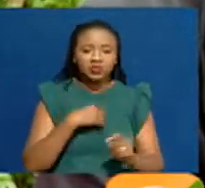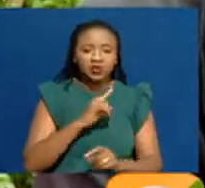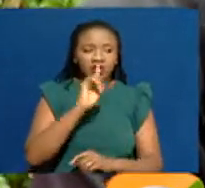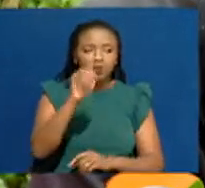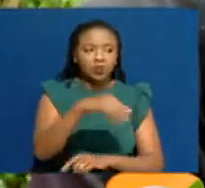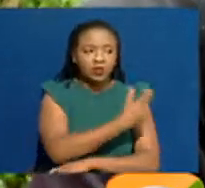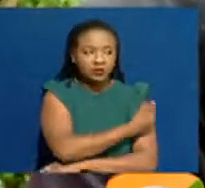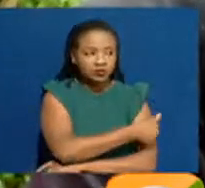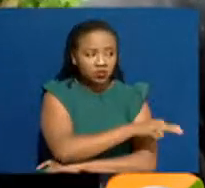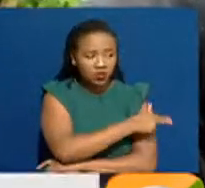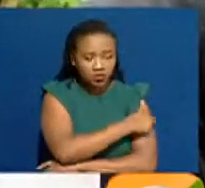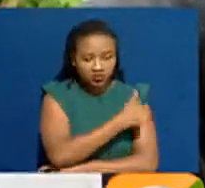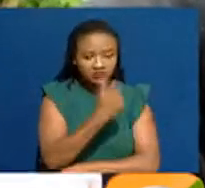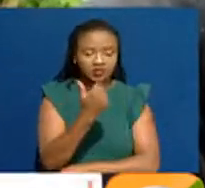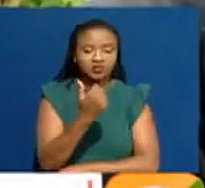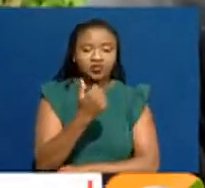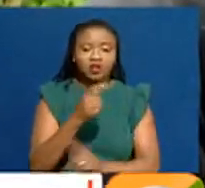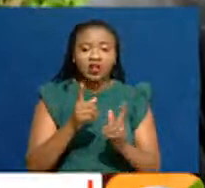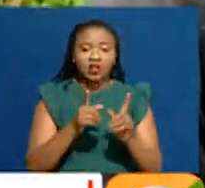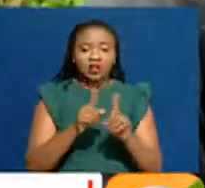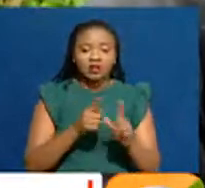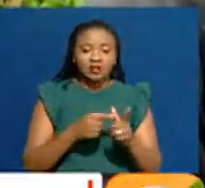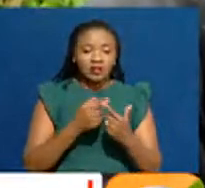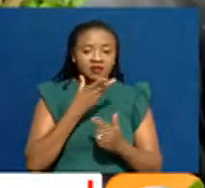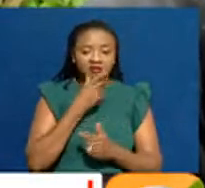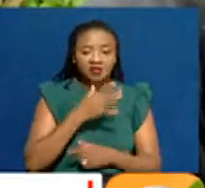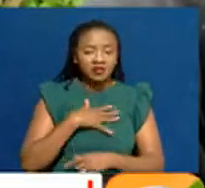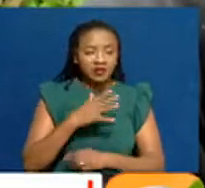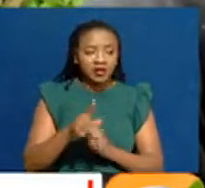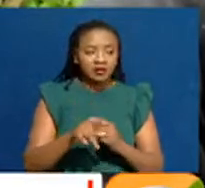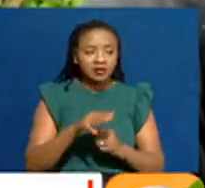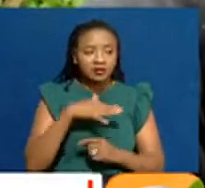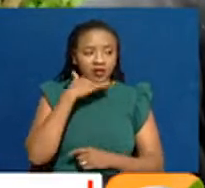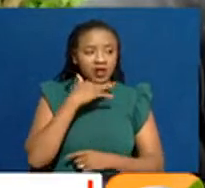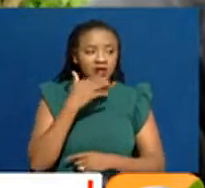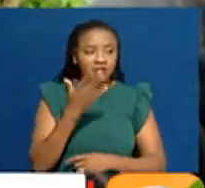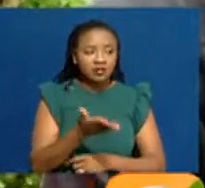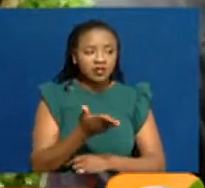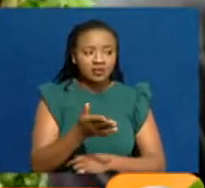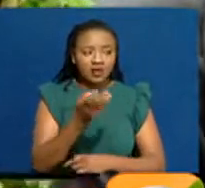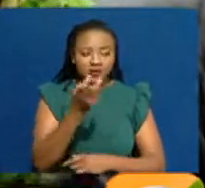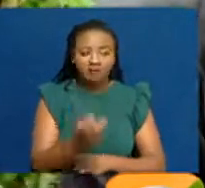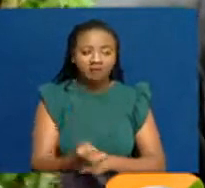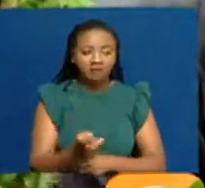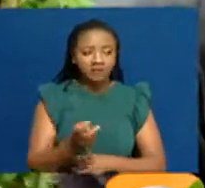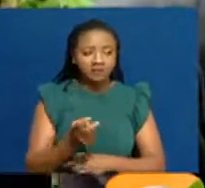hospitali, but atu nini baba yangu akaaka tu hivyo. Yaani